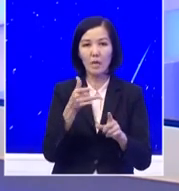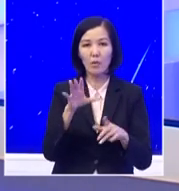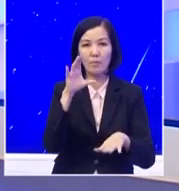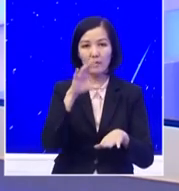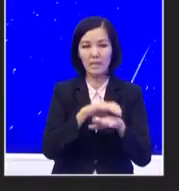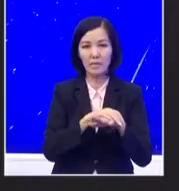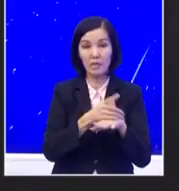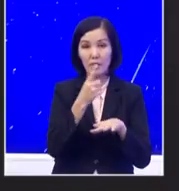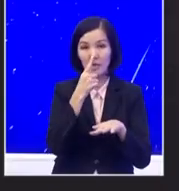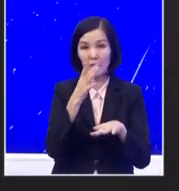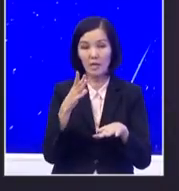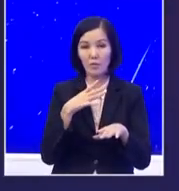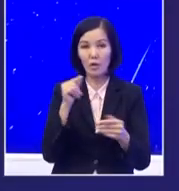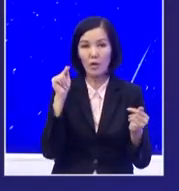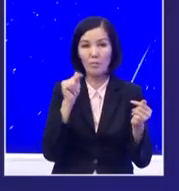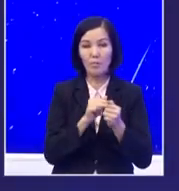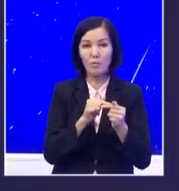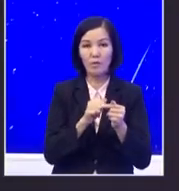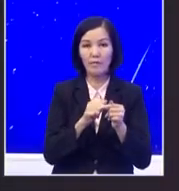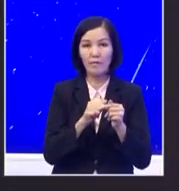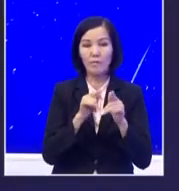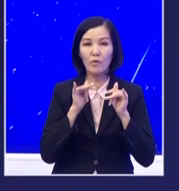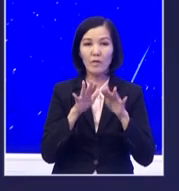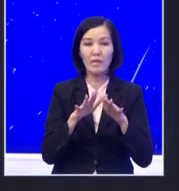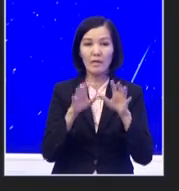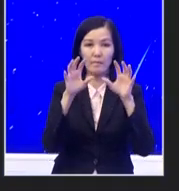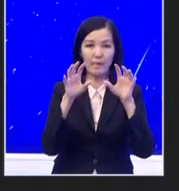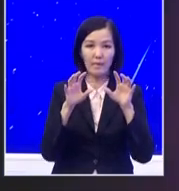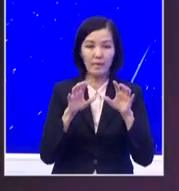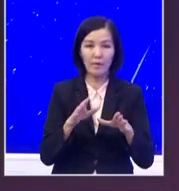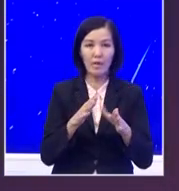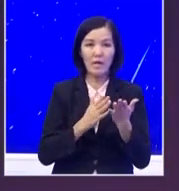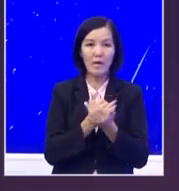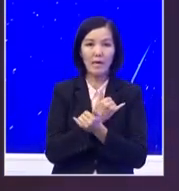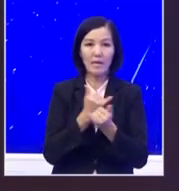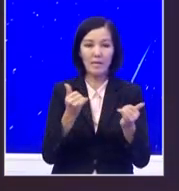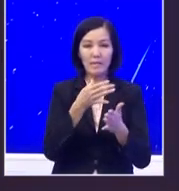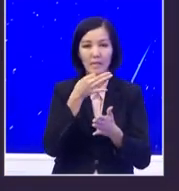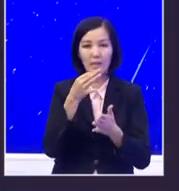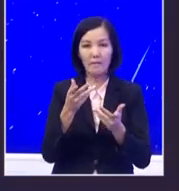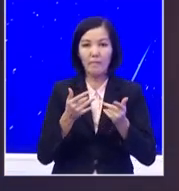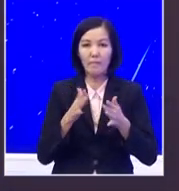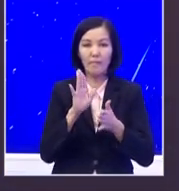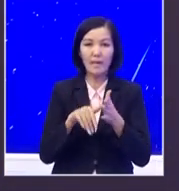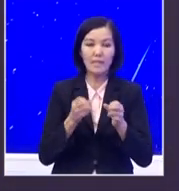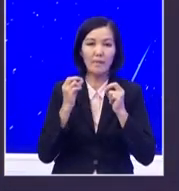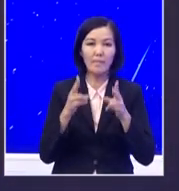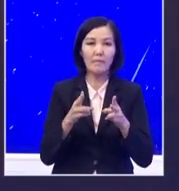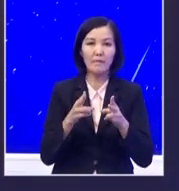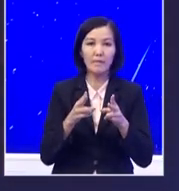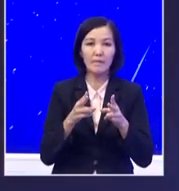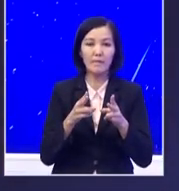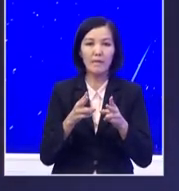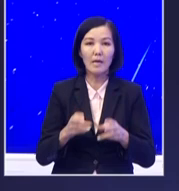задержали накануне. Против него возбудили уголовное дело по статье «Оказание услуг, не отвечающих требованиям безопасности, повлевших